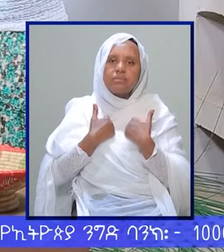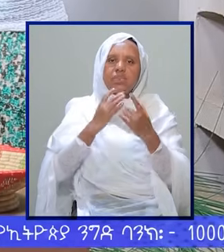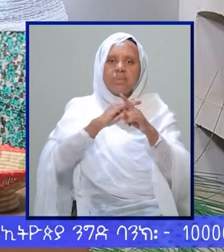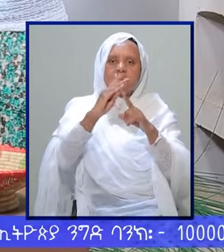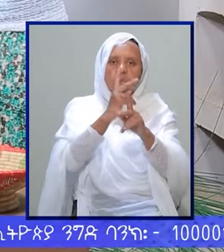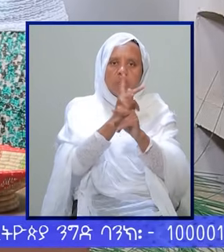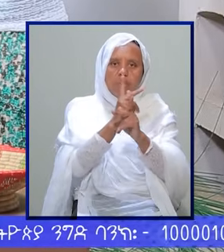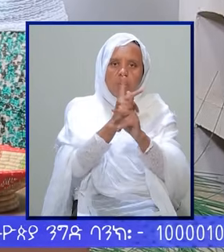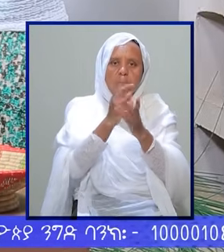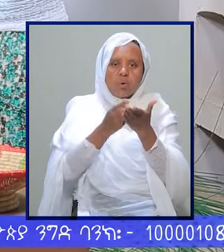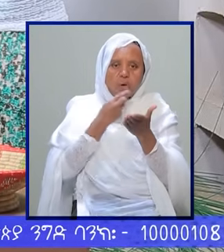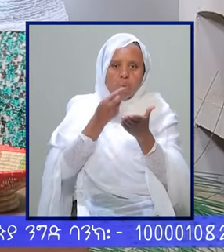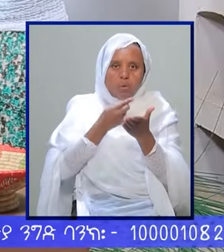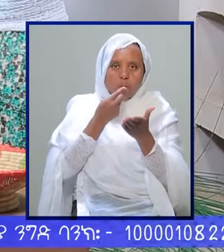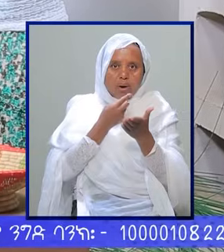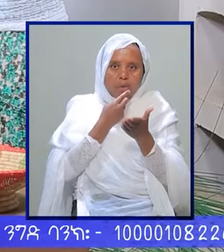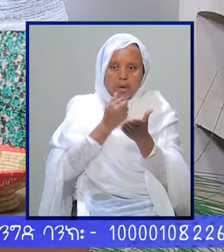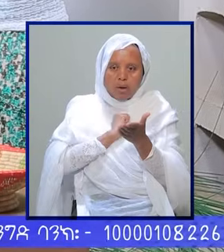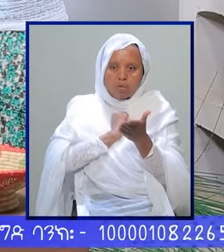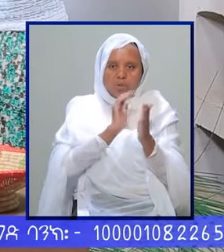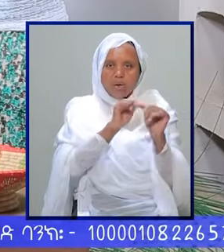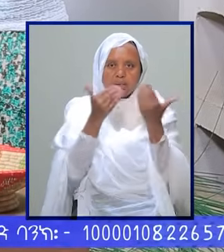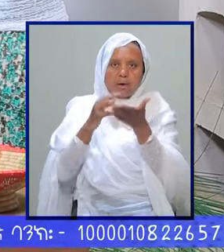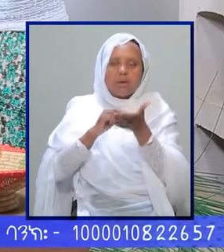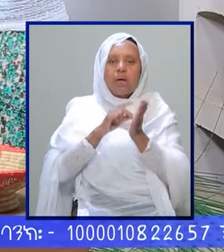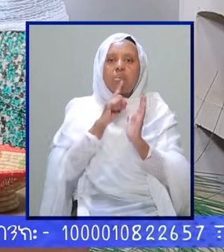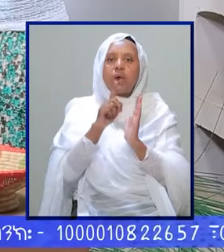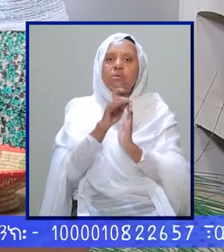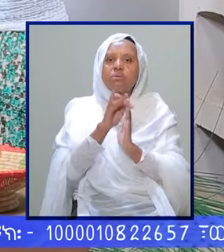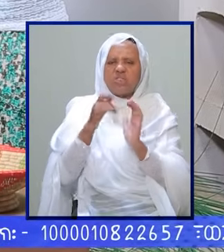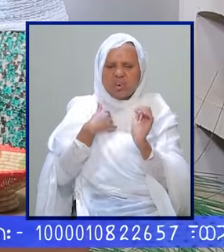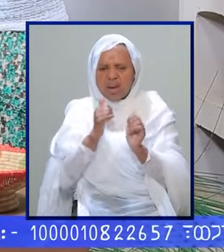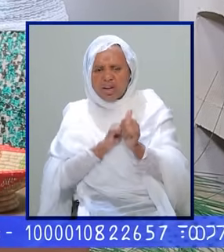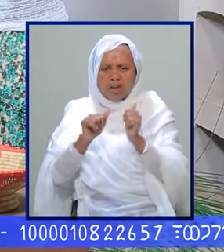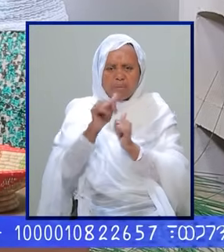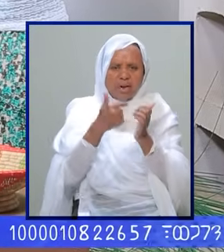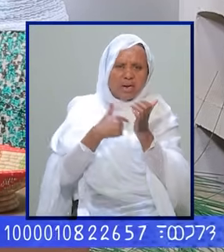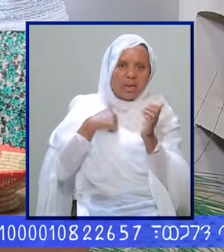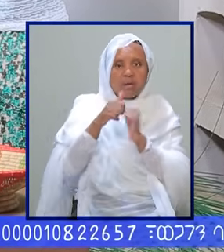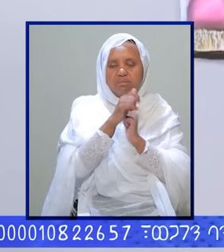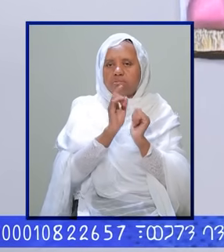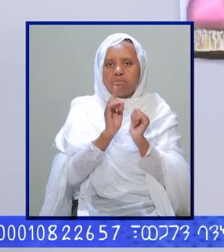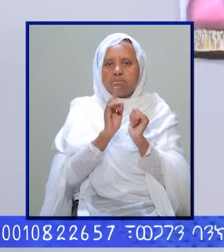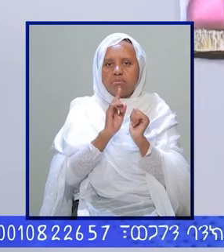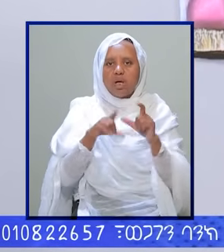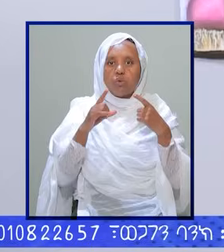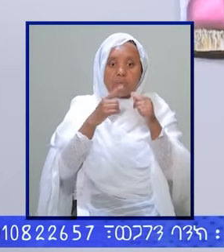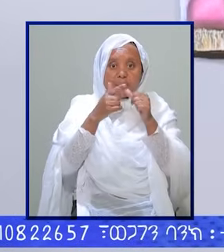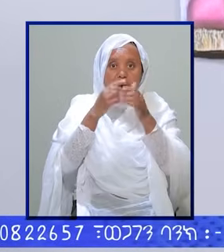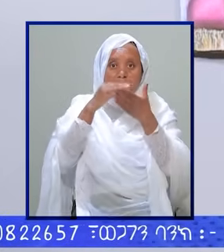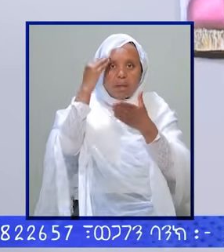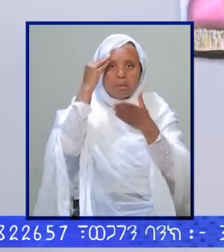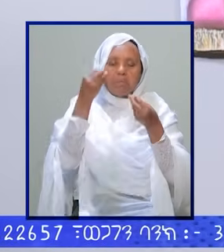ጠብቆ እየቆረበ ራሱን ያስተናግዳል ማለት ነው እንጂ እኔ ልቀደም እንደዚህ የሚል ነገር አይመጣም የመጀመሪያው ነገር ከትምርት ጦት